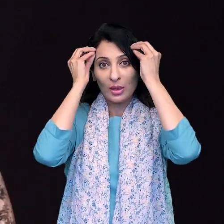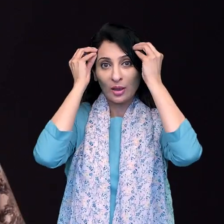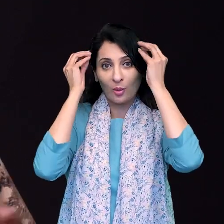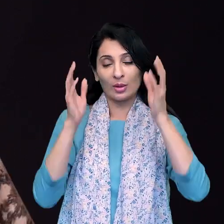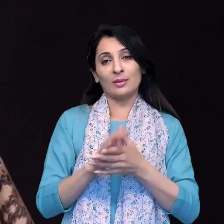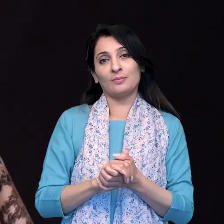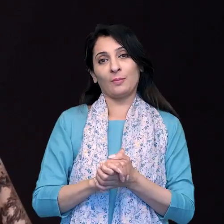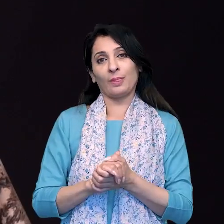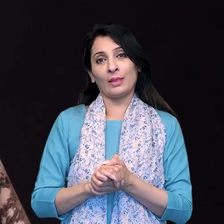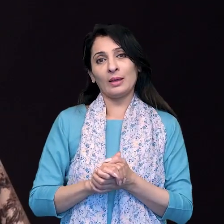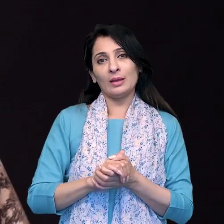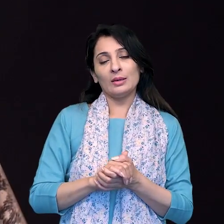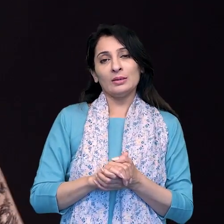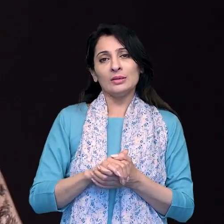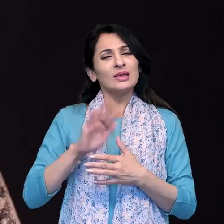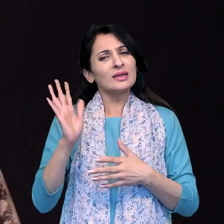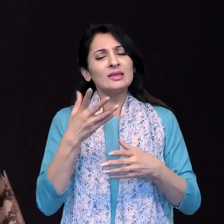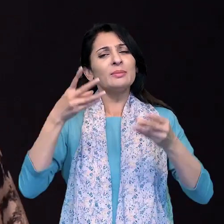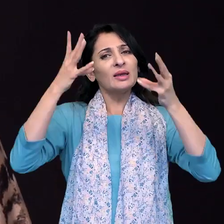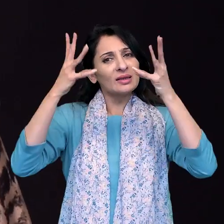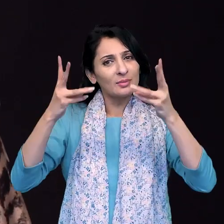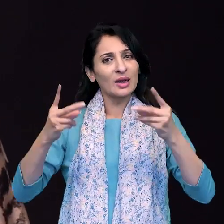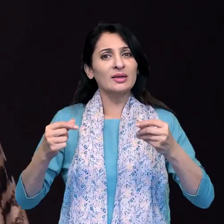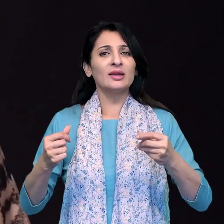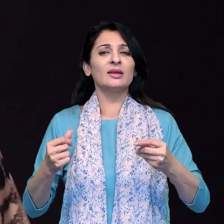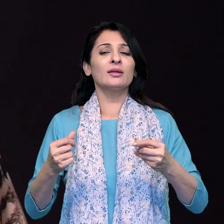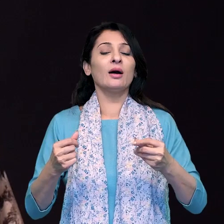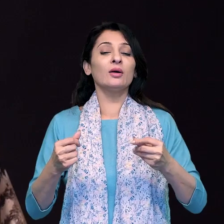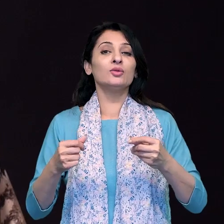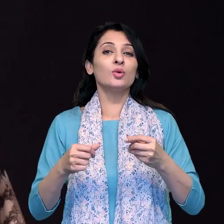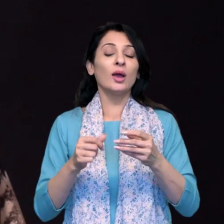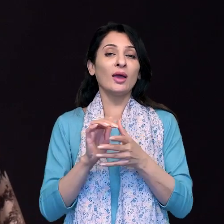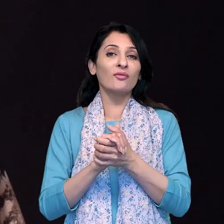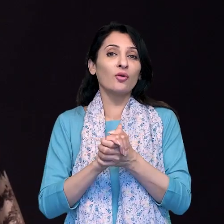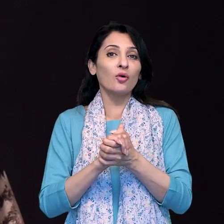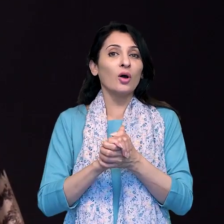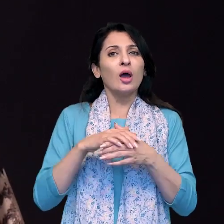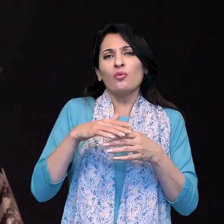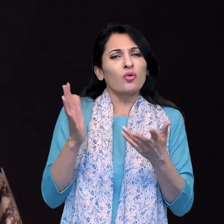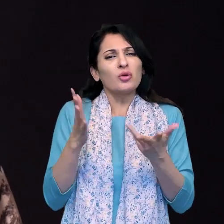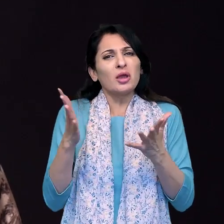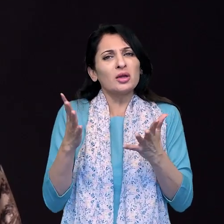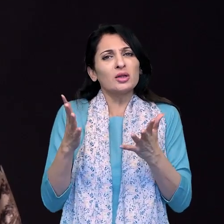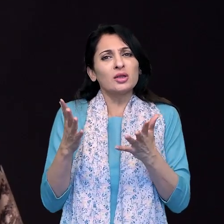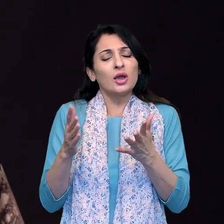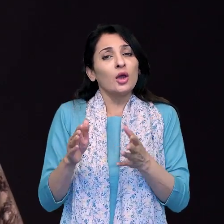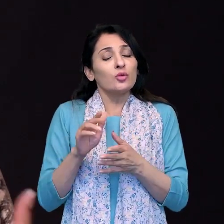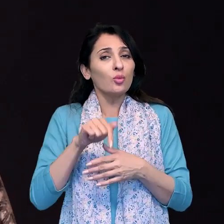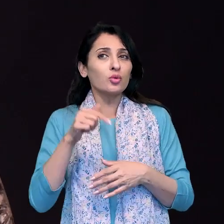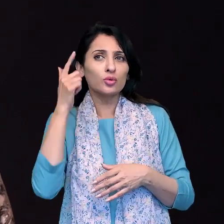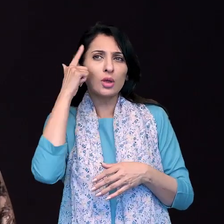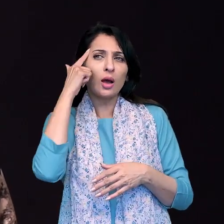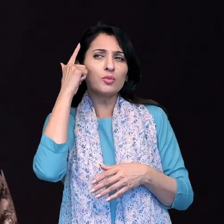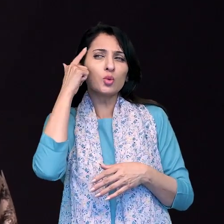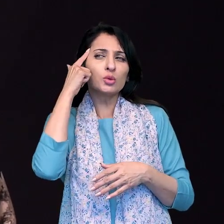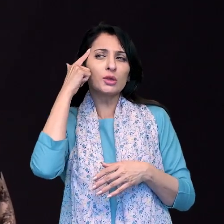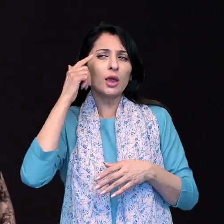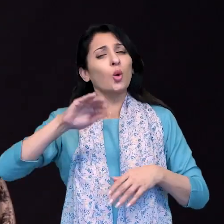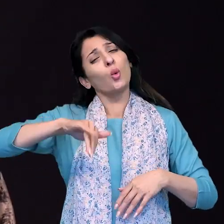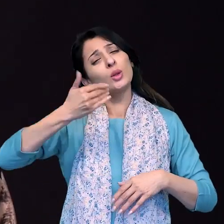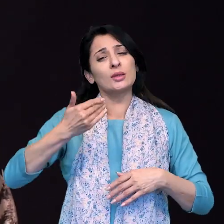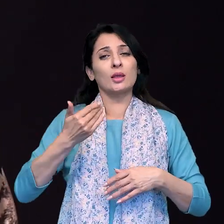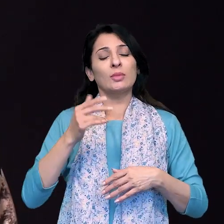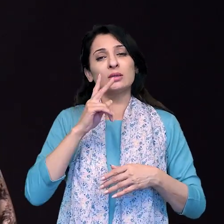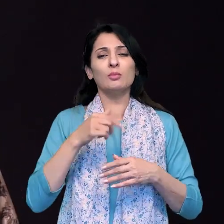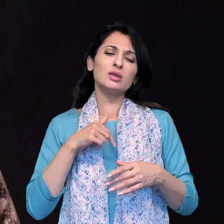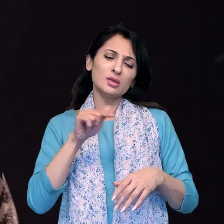versus another organization जो किसी किस्म का डेटा, किसी किस्म का सर्वे नहीं करती और वो कहती है हाँ, अपनी गट फील पे डिसीजन लेते हैं